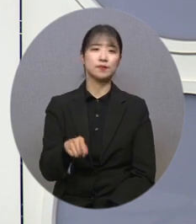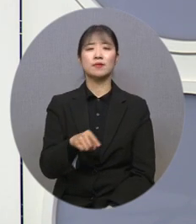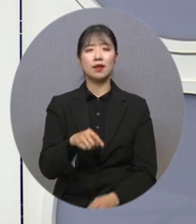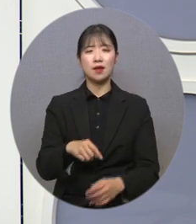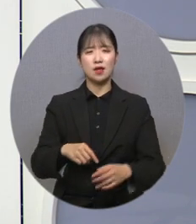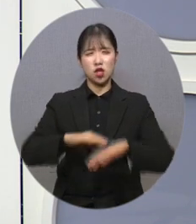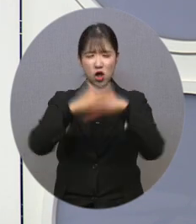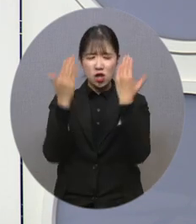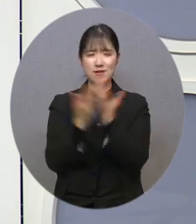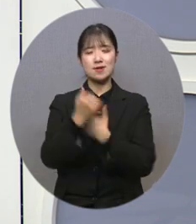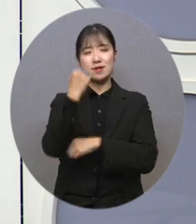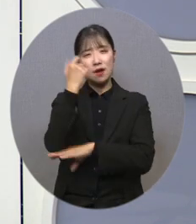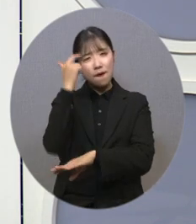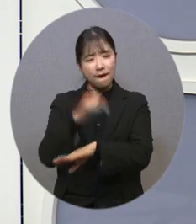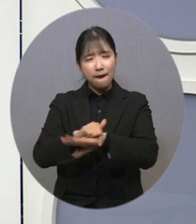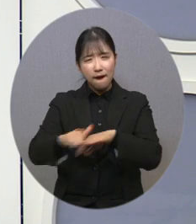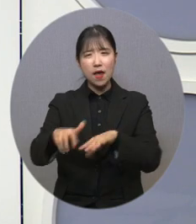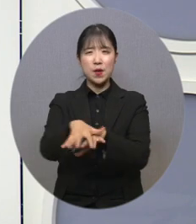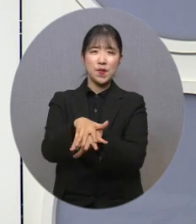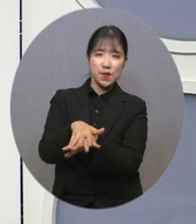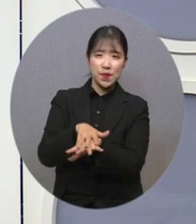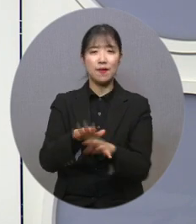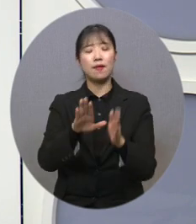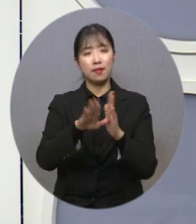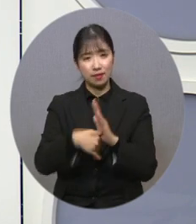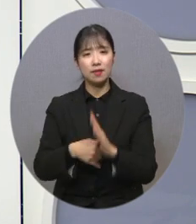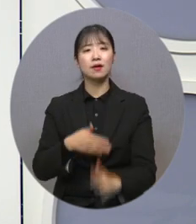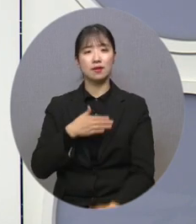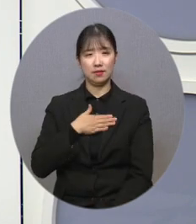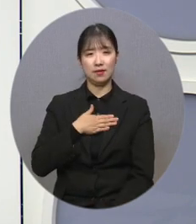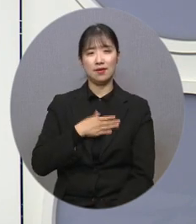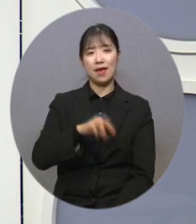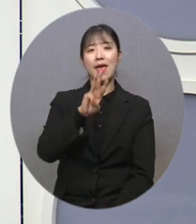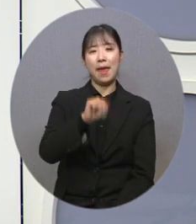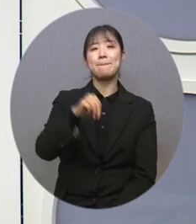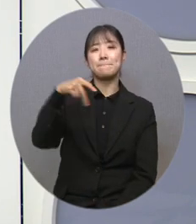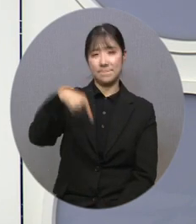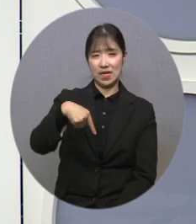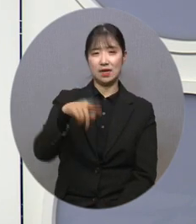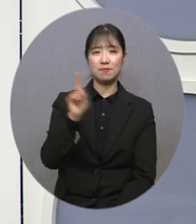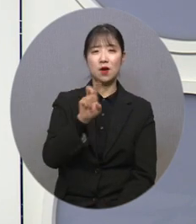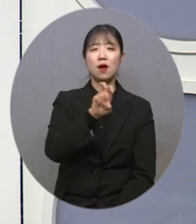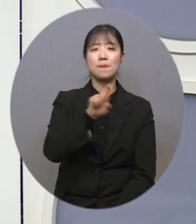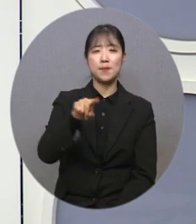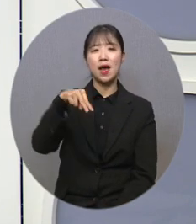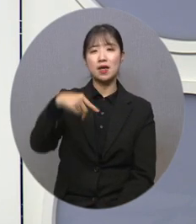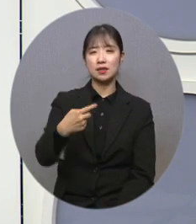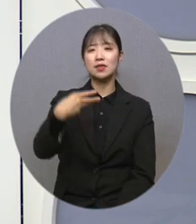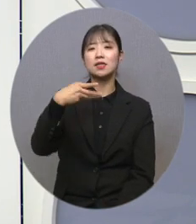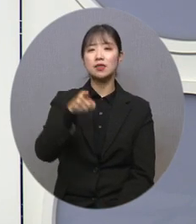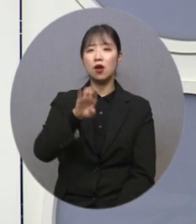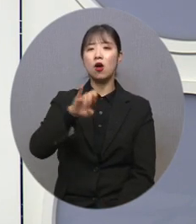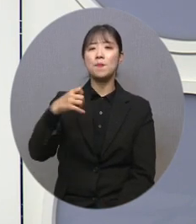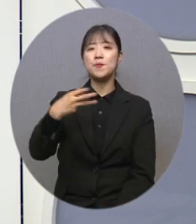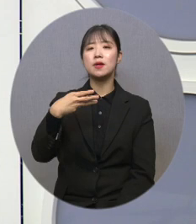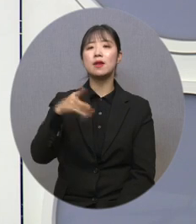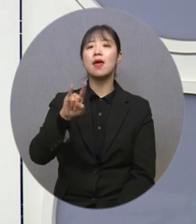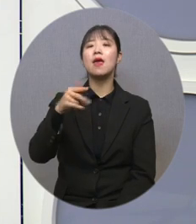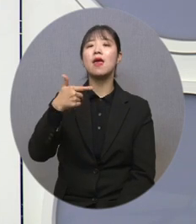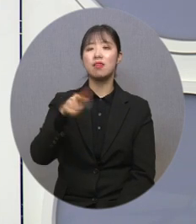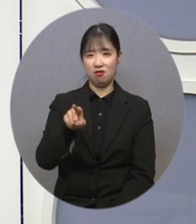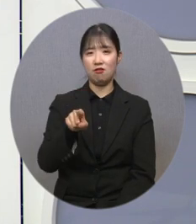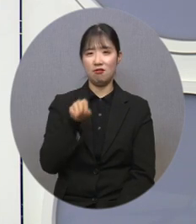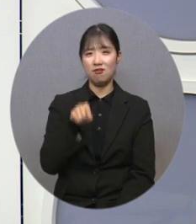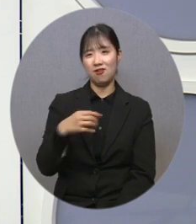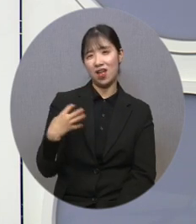플랜 전체 기본 계획을 짤 때 제가 거기에 그 MP라고 해서 마스터 플래너라는 그런